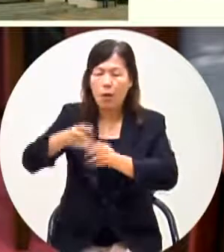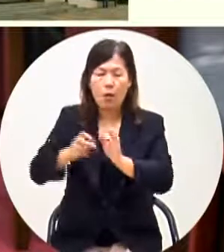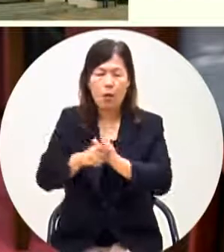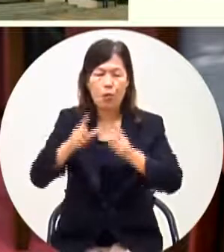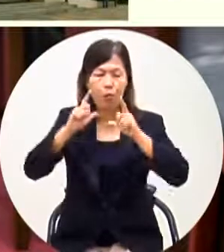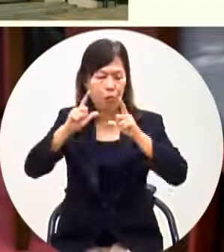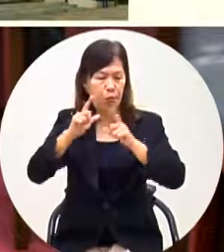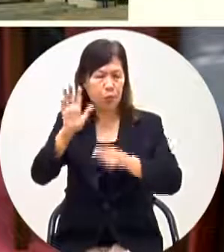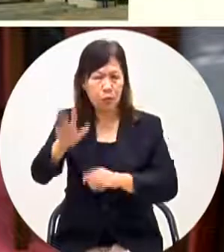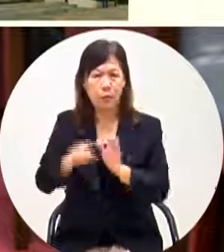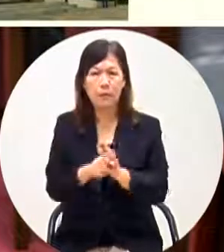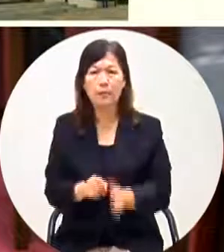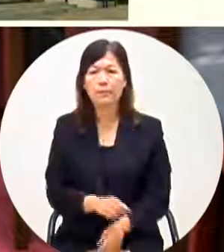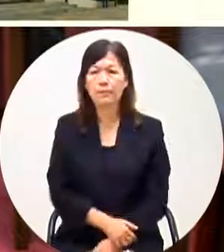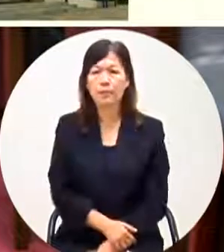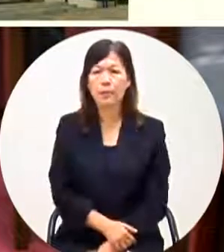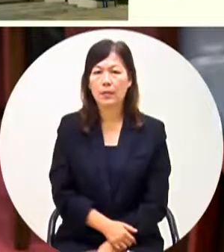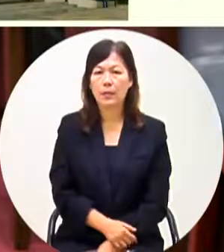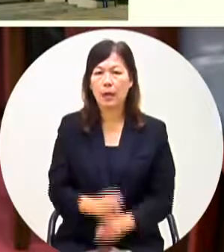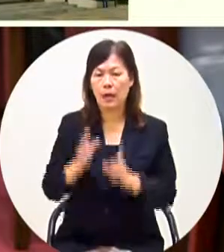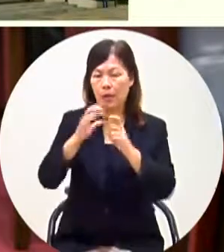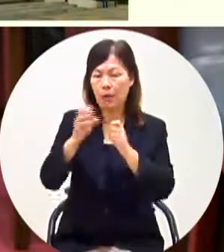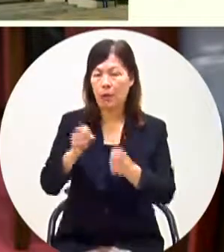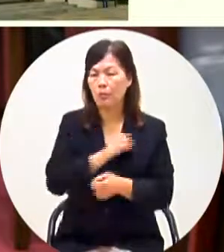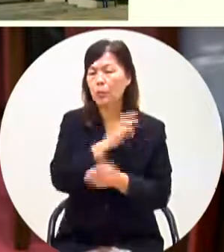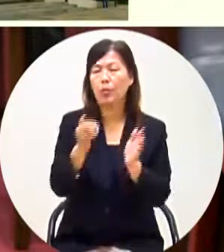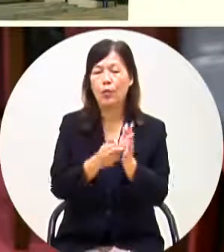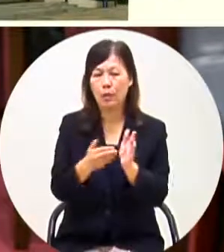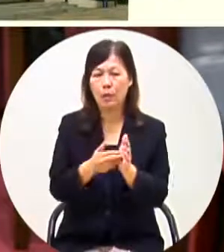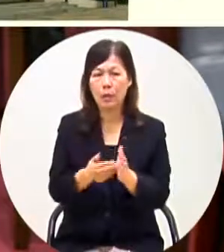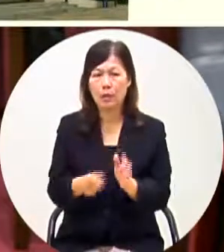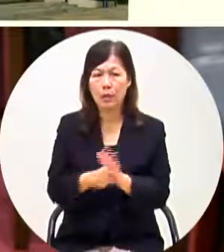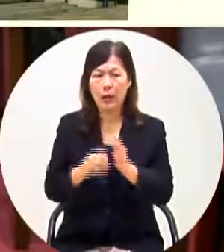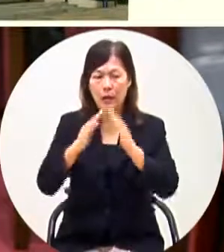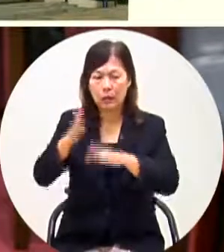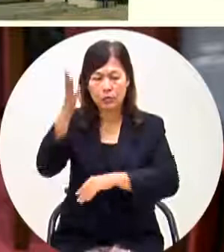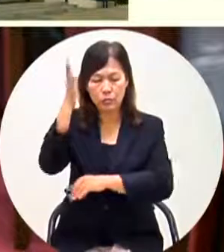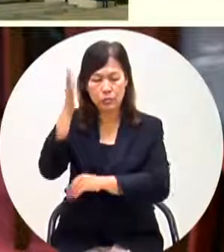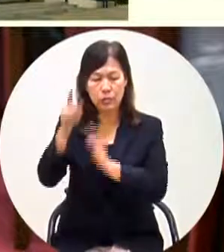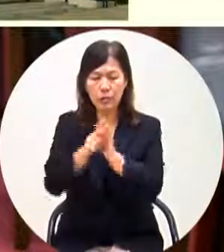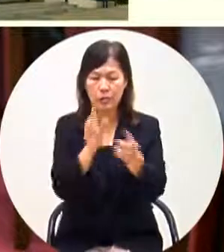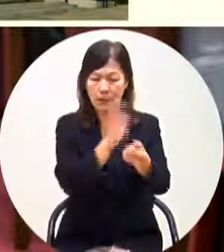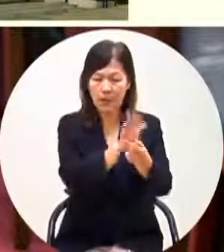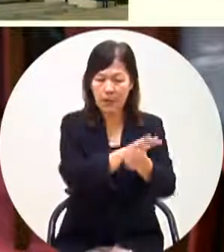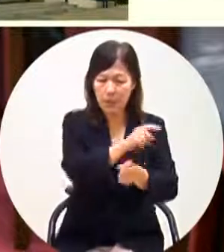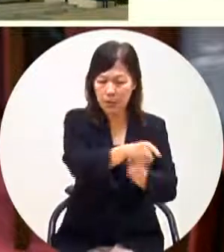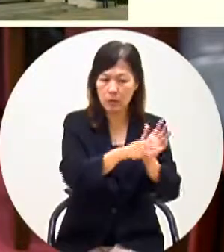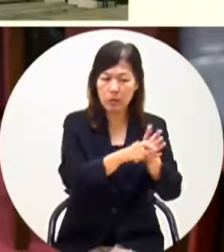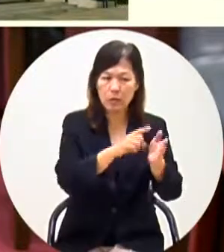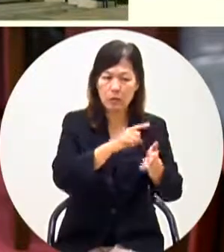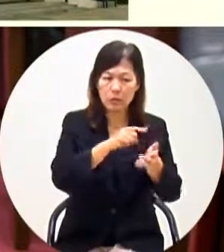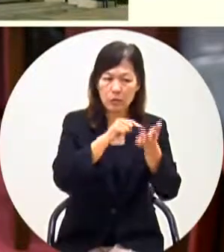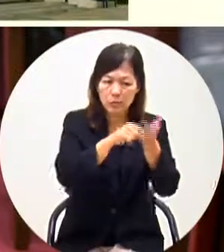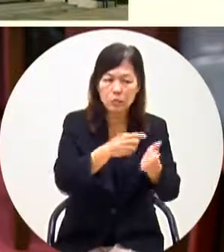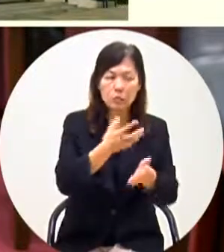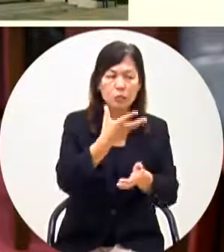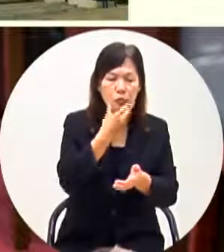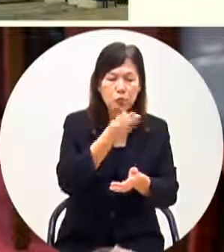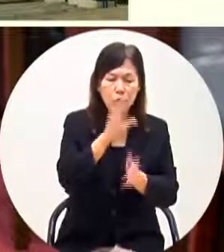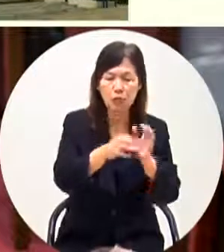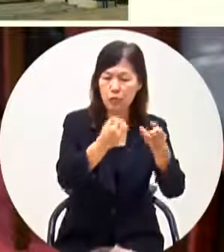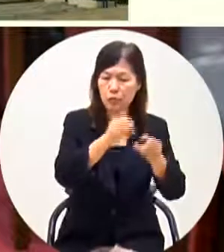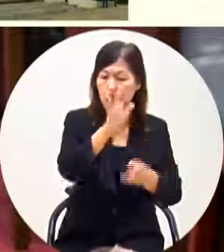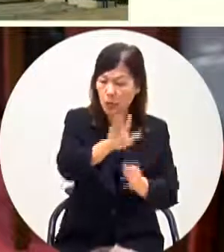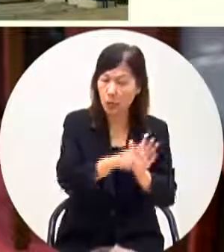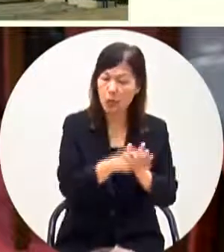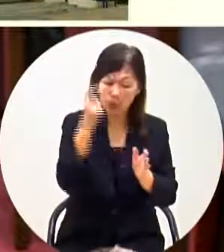束了，感觉我们市政府有为市民争取的一些的福利，有一些政绩的，这样就算了吗？难道我